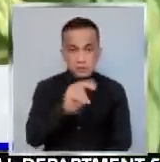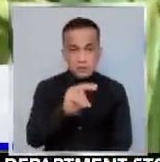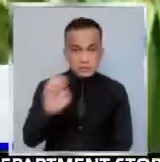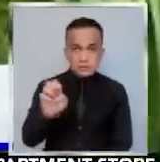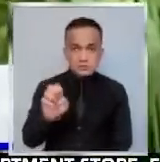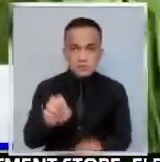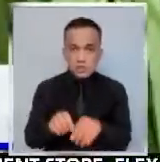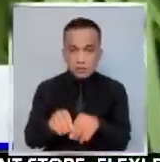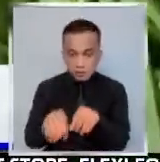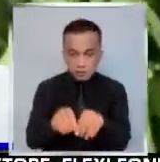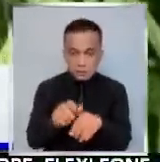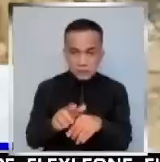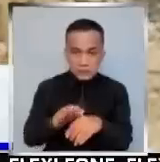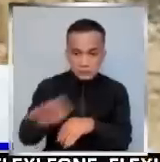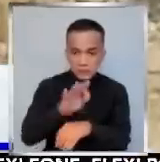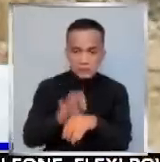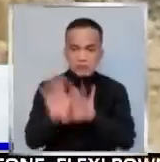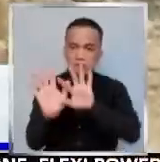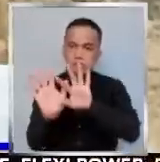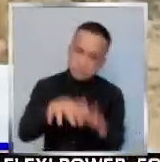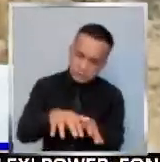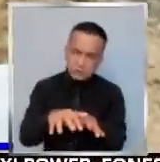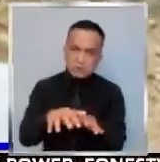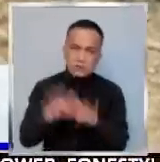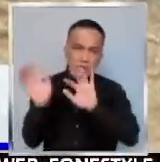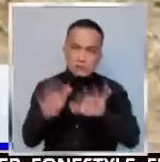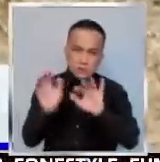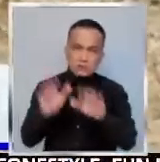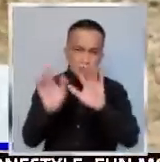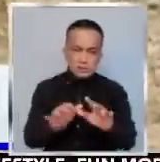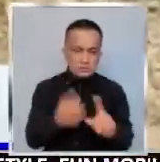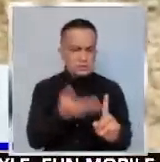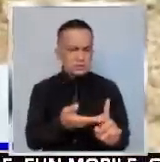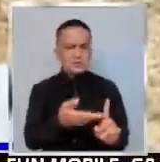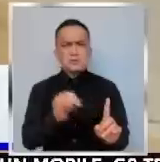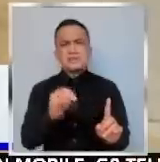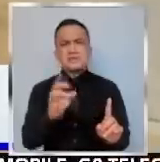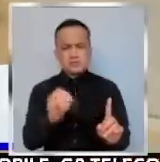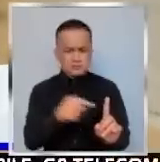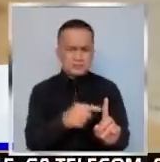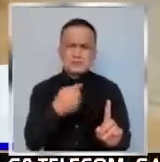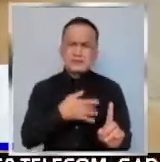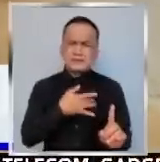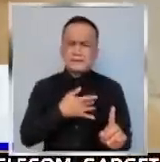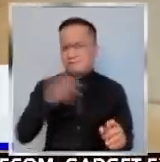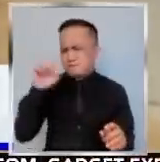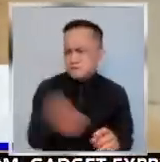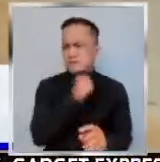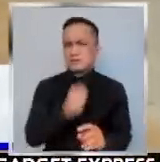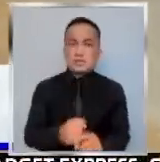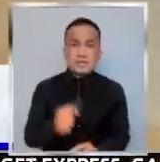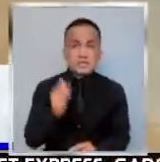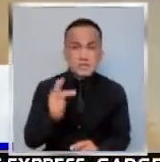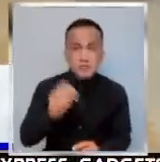pinadapa ng malakas na ulan at hangin. Ang magsasakang si Mang Marianito, labis ang panghihinayang lalo pat halos 30% lang ng